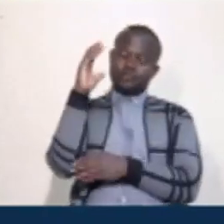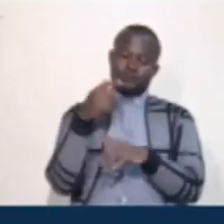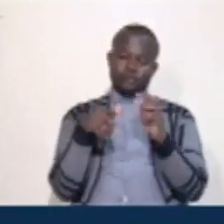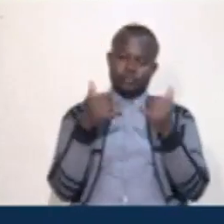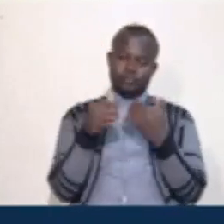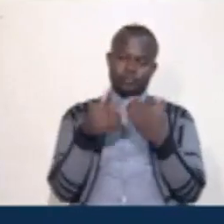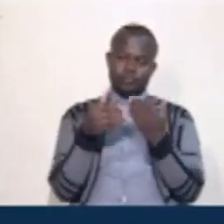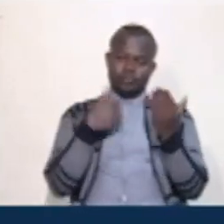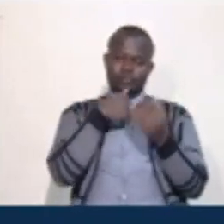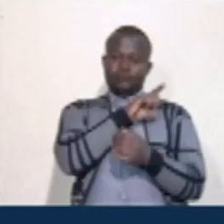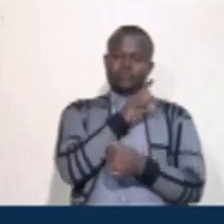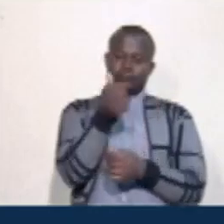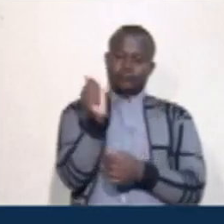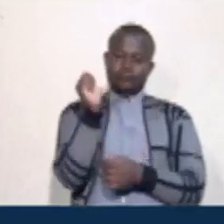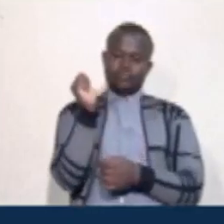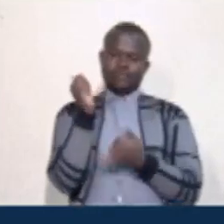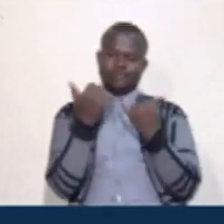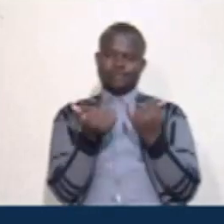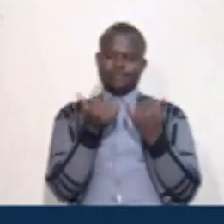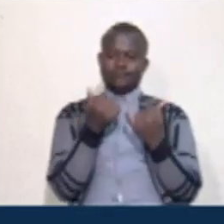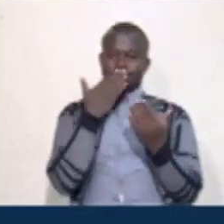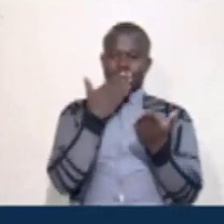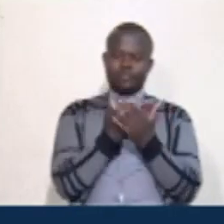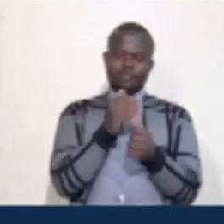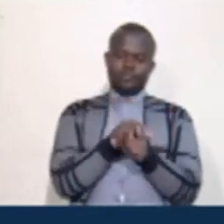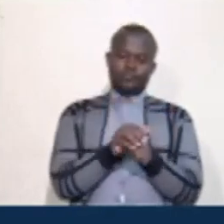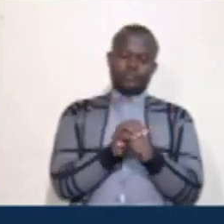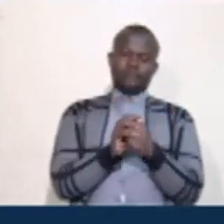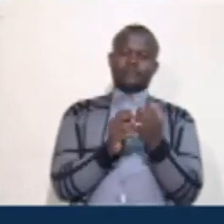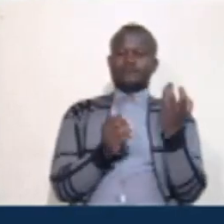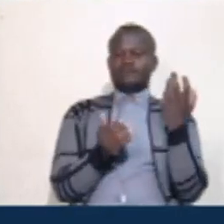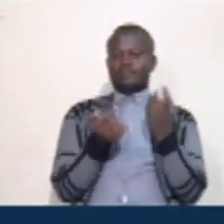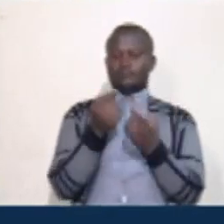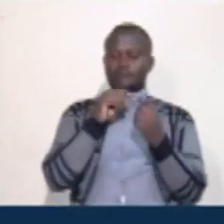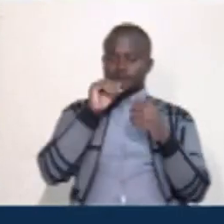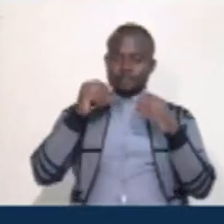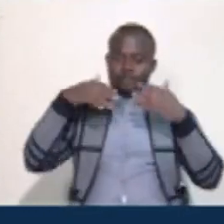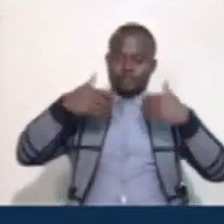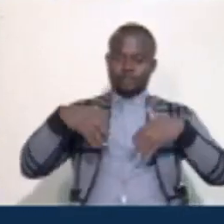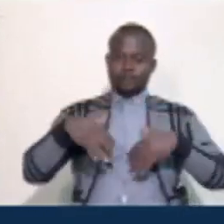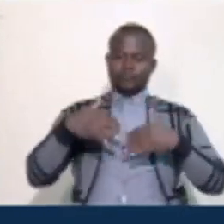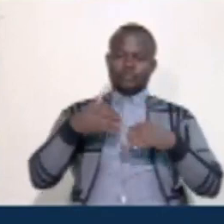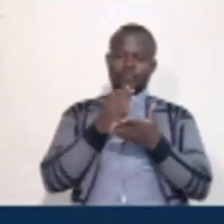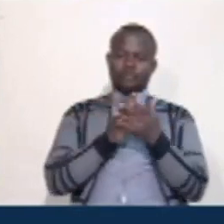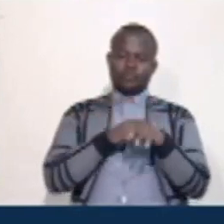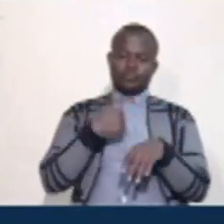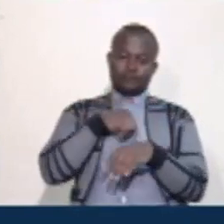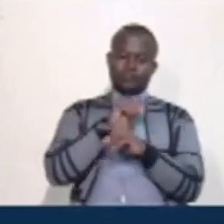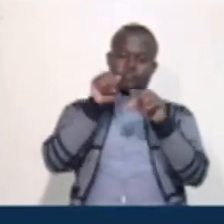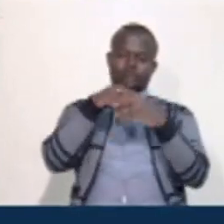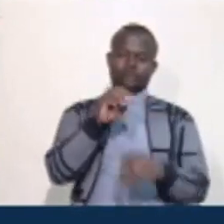none tugize amahirwe ko ari byiza tujye kujya ducana gazi itaduhenze. Hari igihe tujya iwacu ku mubuga